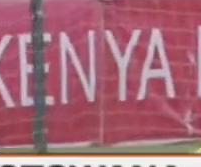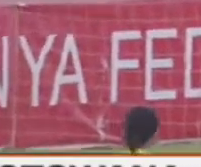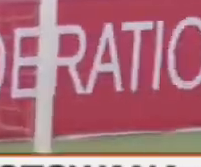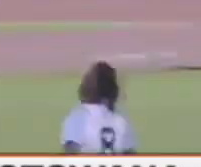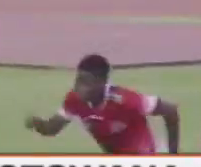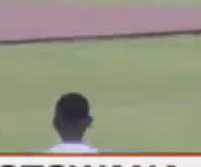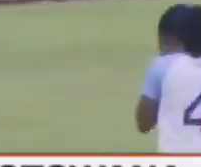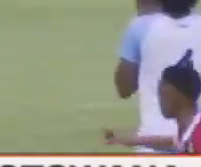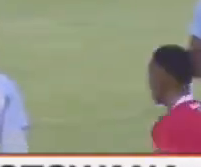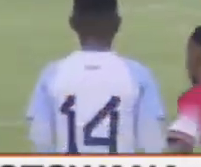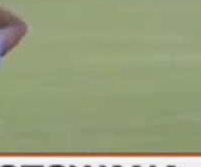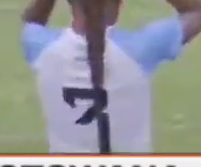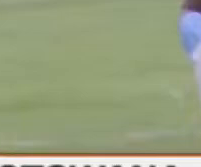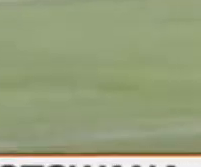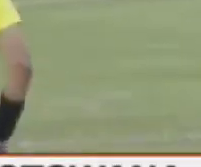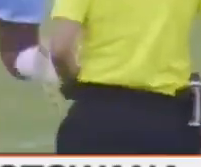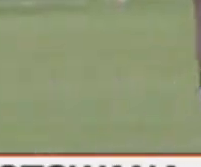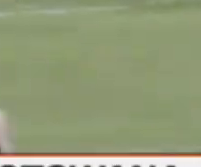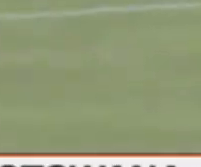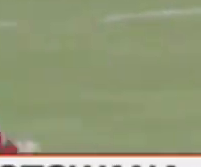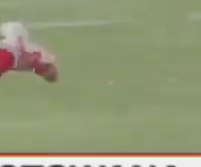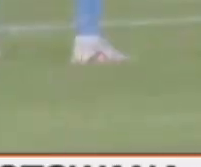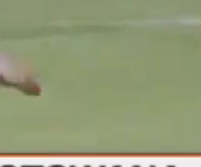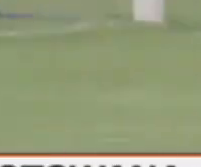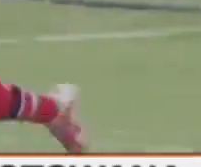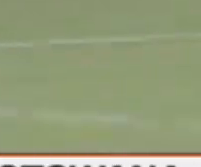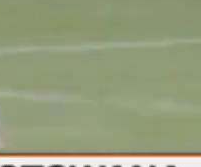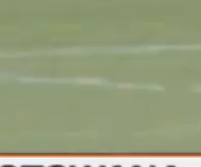Taifa linasubiri.